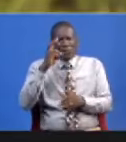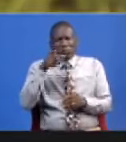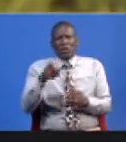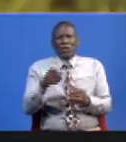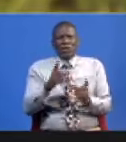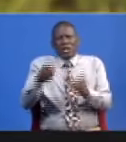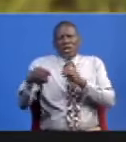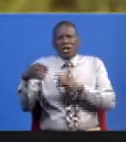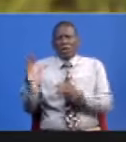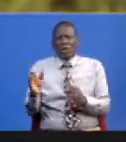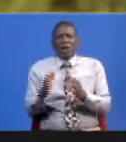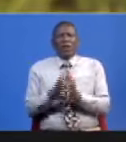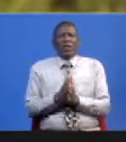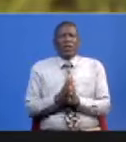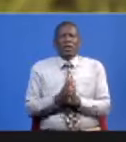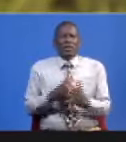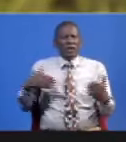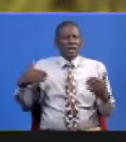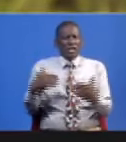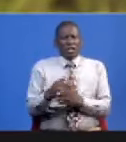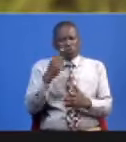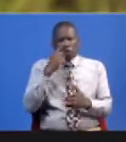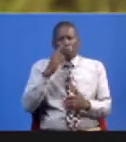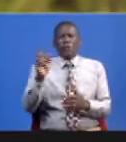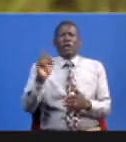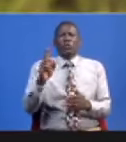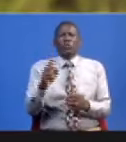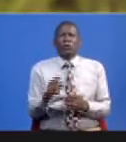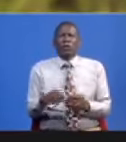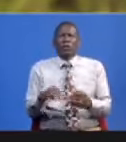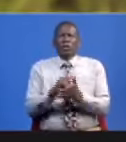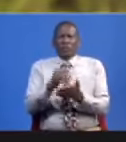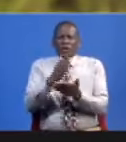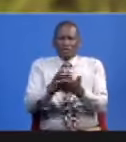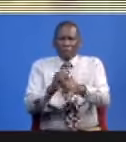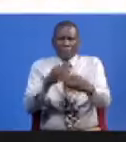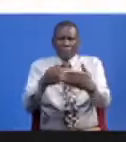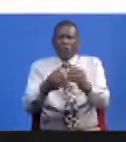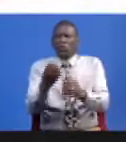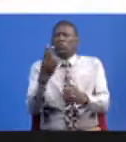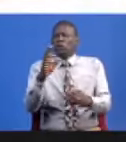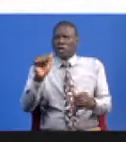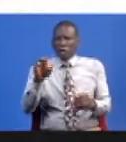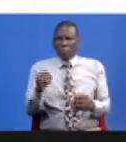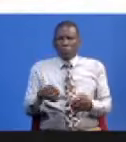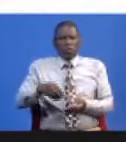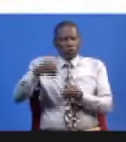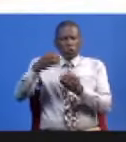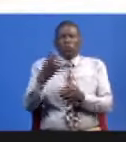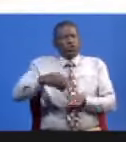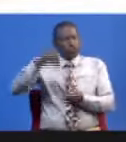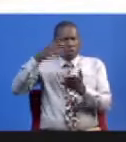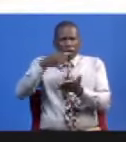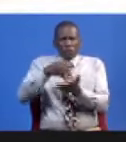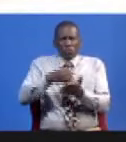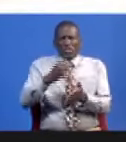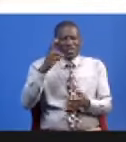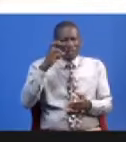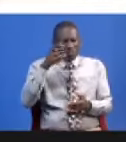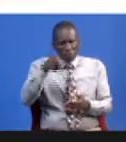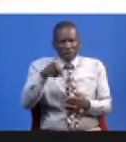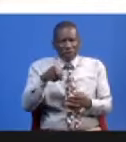ran away and he arrived at home in Nairobi. That is some minutes to 2 a.m. Wanafunzi wanne akiwemo mshukiwa